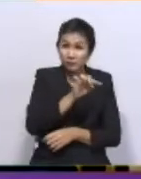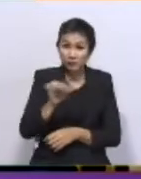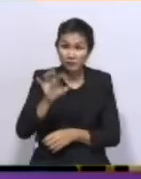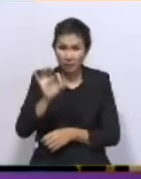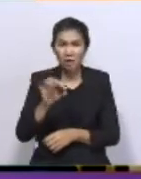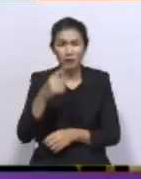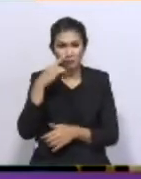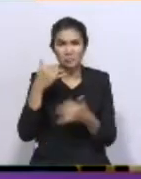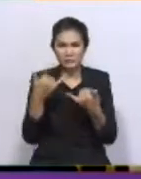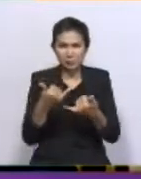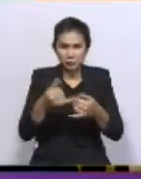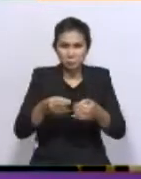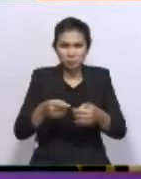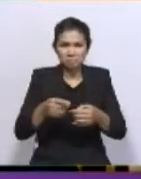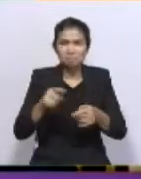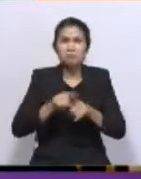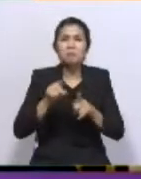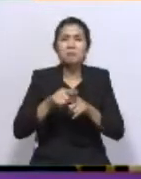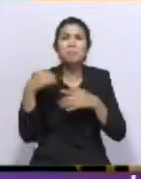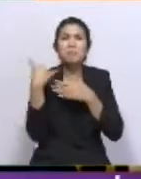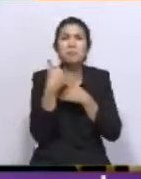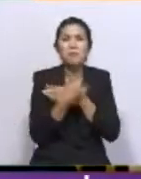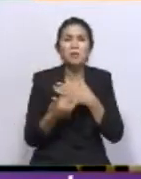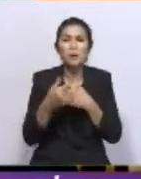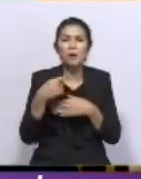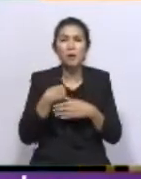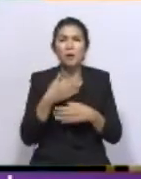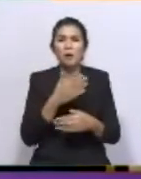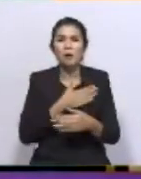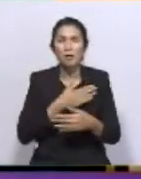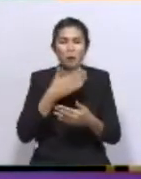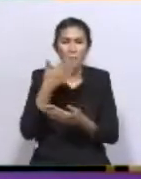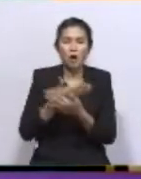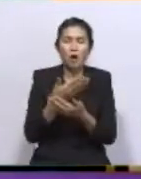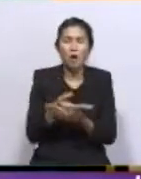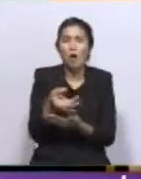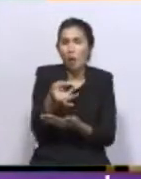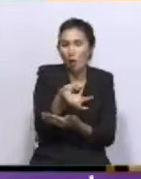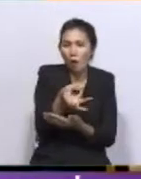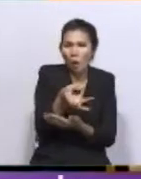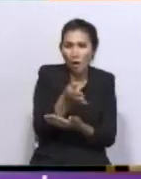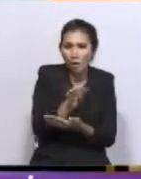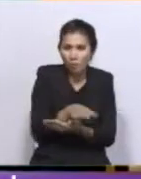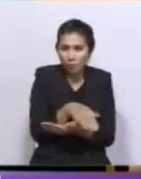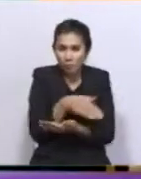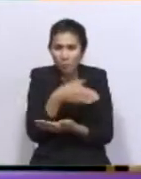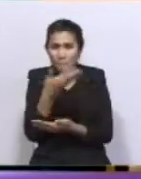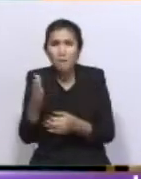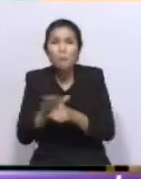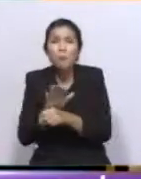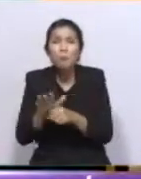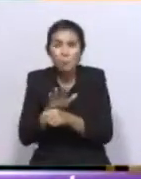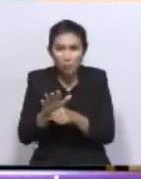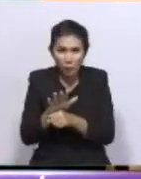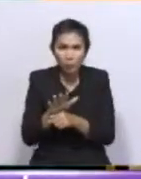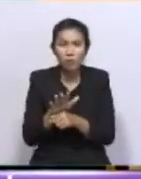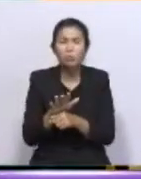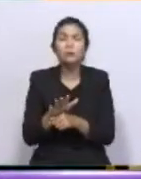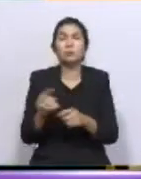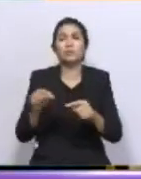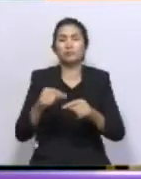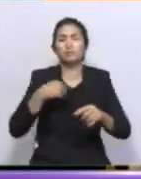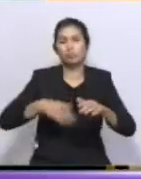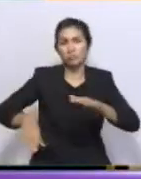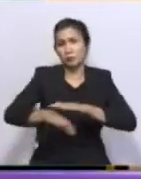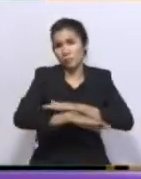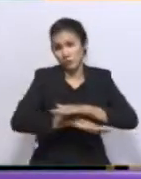การเติบโตที่เรายังเป็นประเทศรายได้น้อยเข้าสู่รายได้ปานกลางนะครับเพราะฉะนั้นฐาน